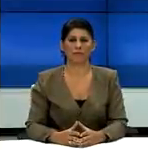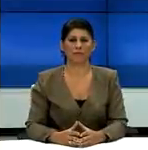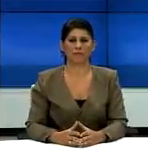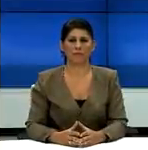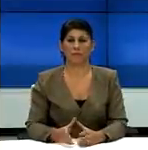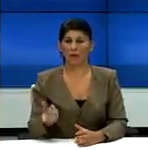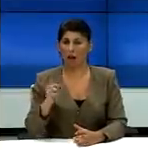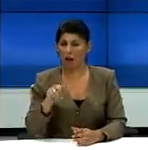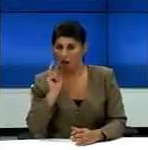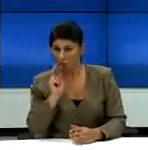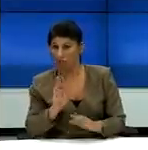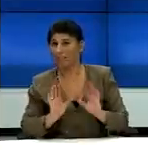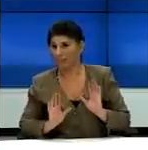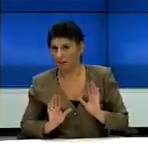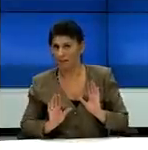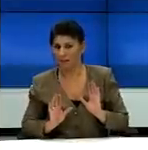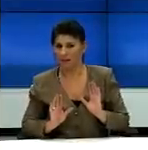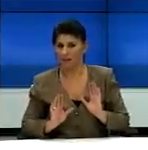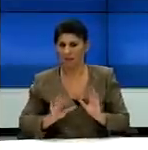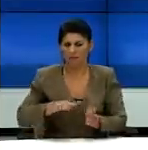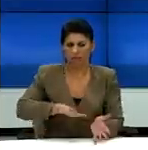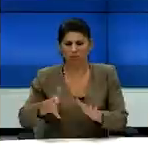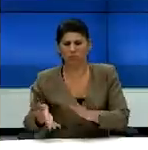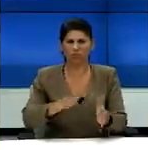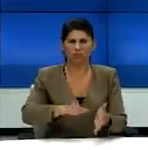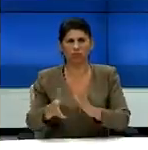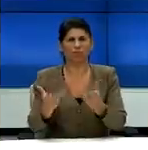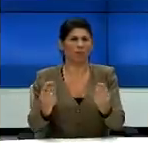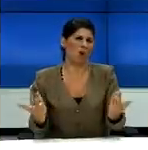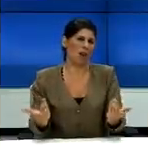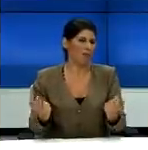τις παραβλέψεις, όλα αυτά τα οποία... τις αντιφάσεις σε γενικές γραμμές.